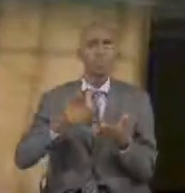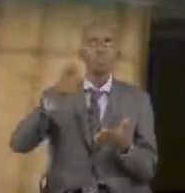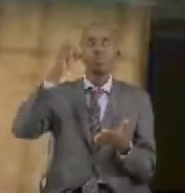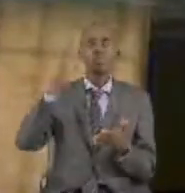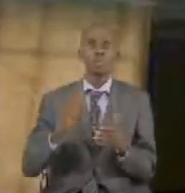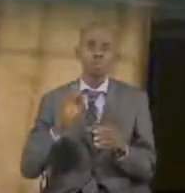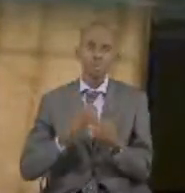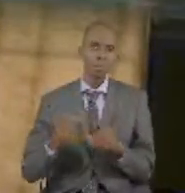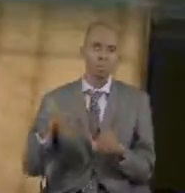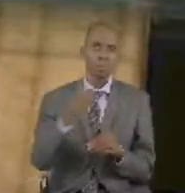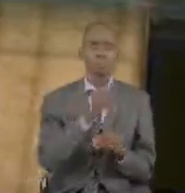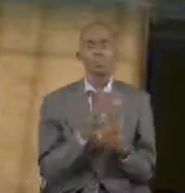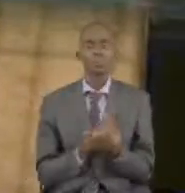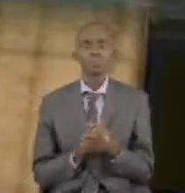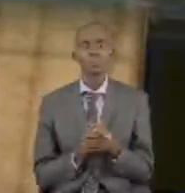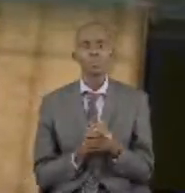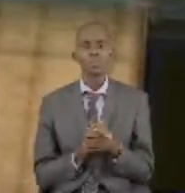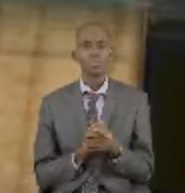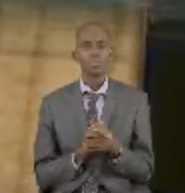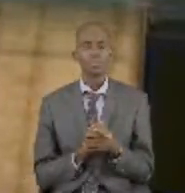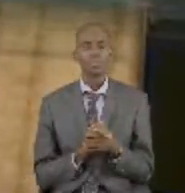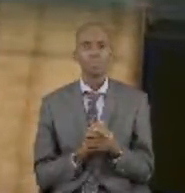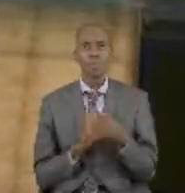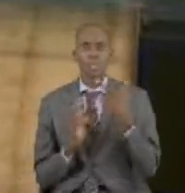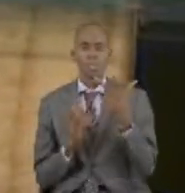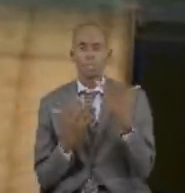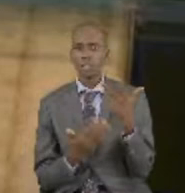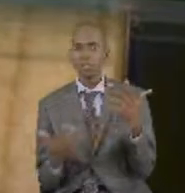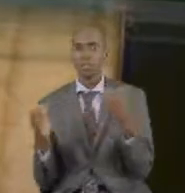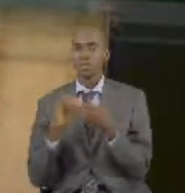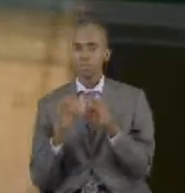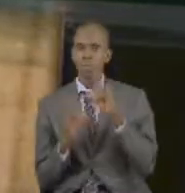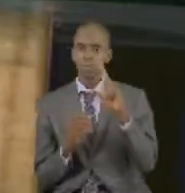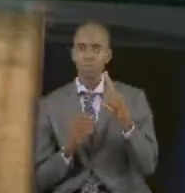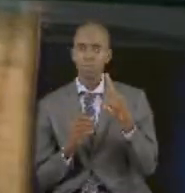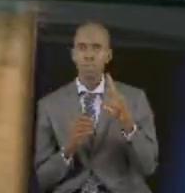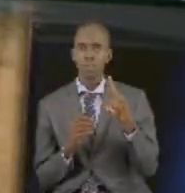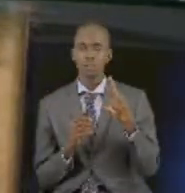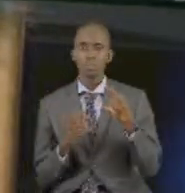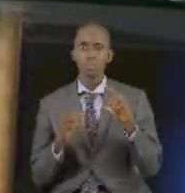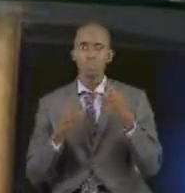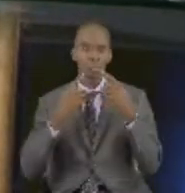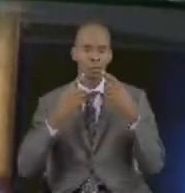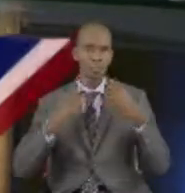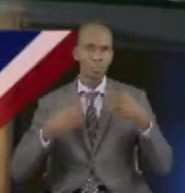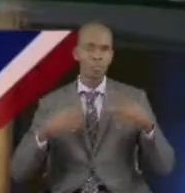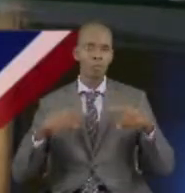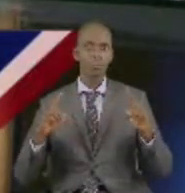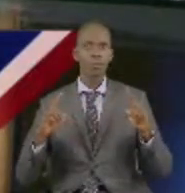attend si j'ai nouvelle trois éléments ici premièrement